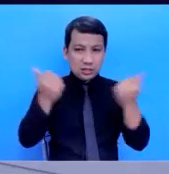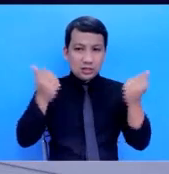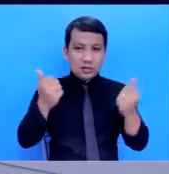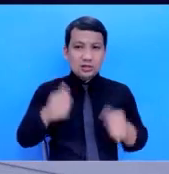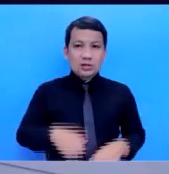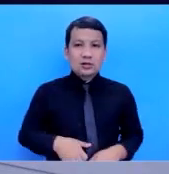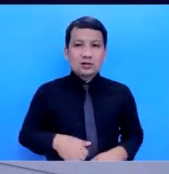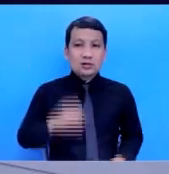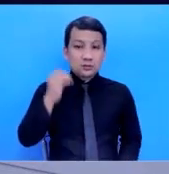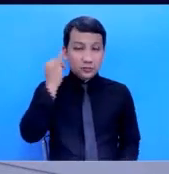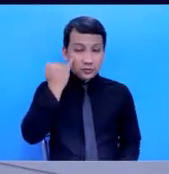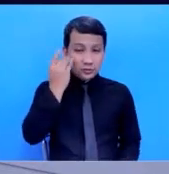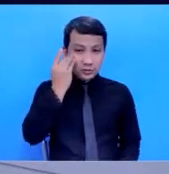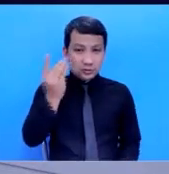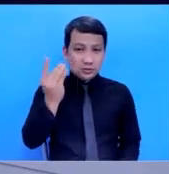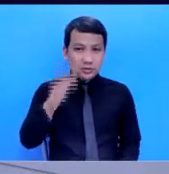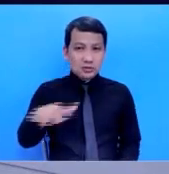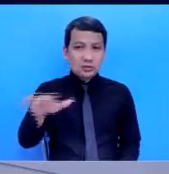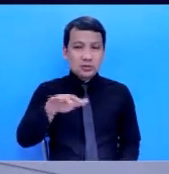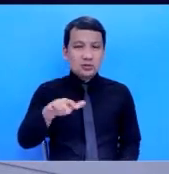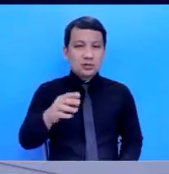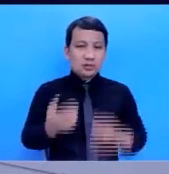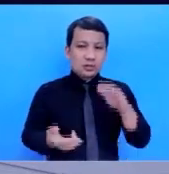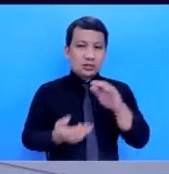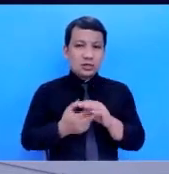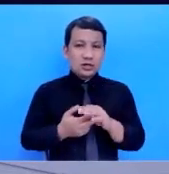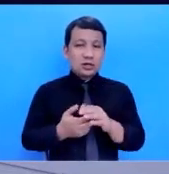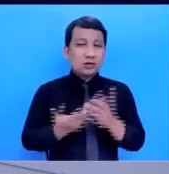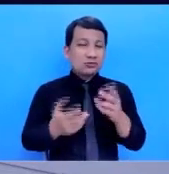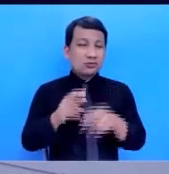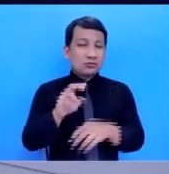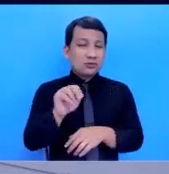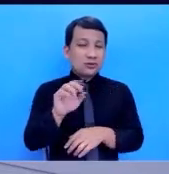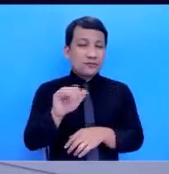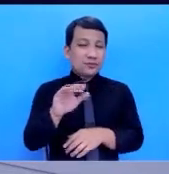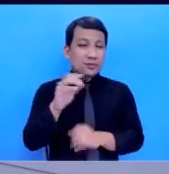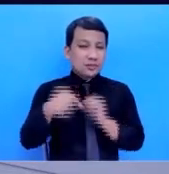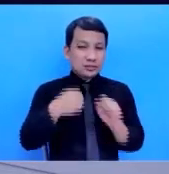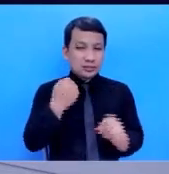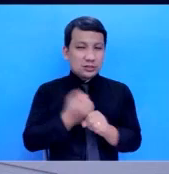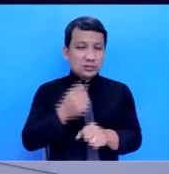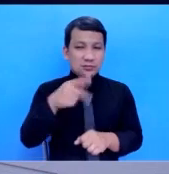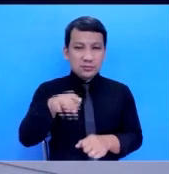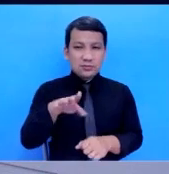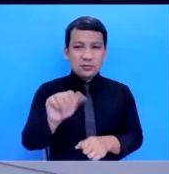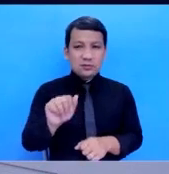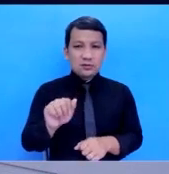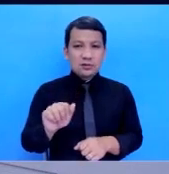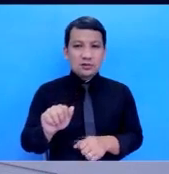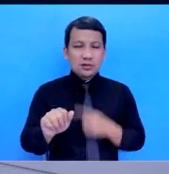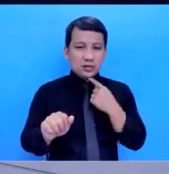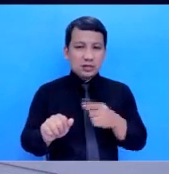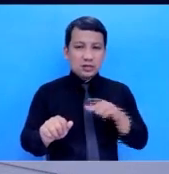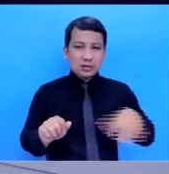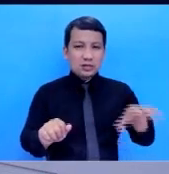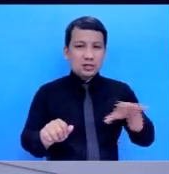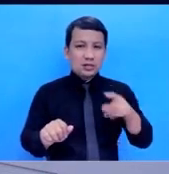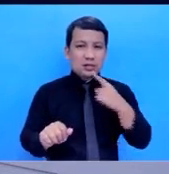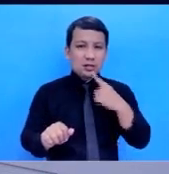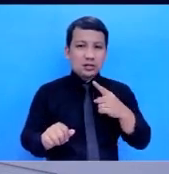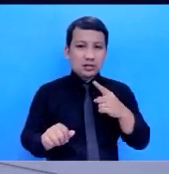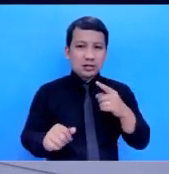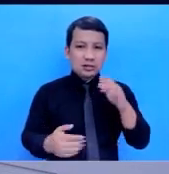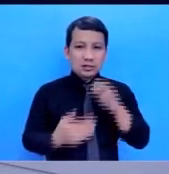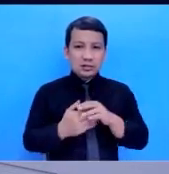Joe Devance ang kanyang retirement matapos ang kanyang 15-year career sa PBA. Kinumpirma naman ng Barangay Ginebra ang retirement ni